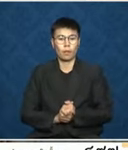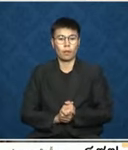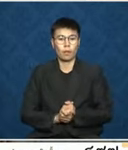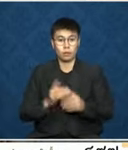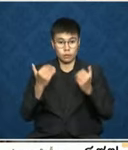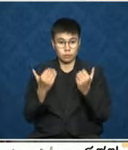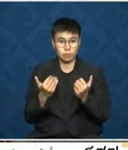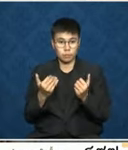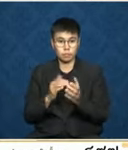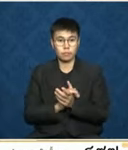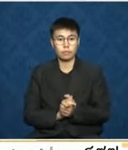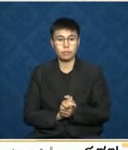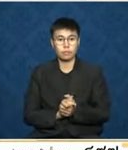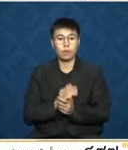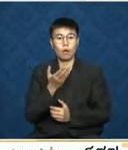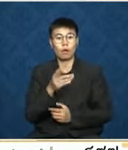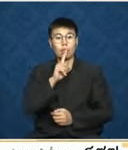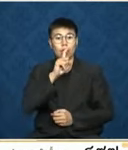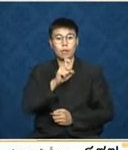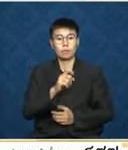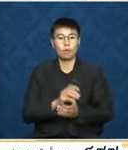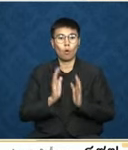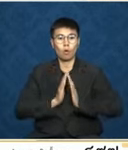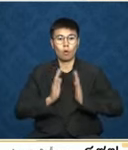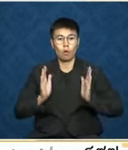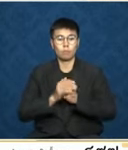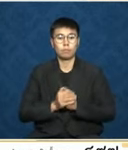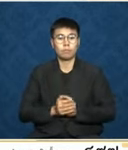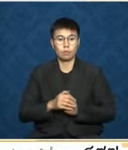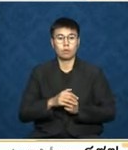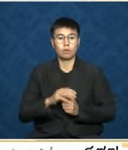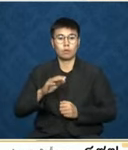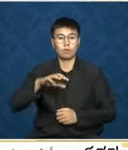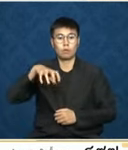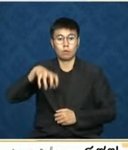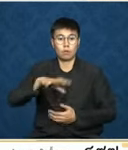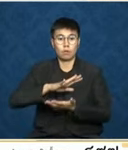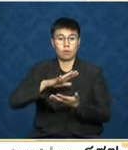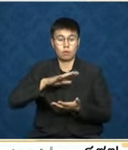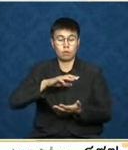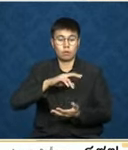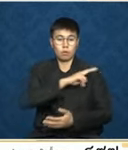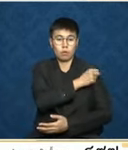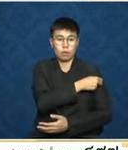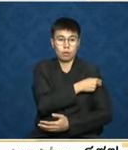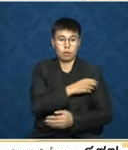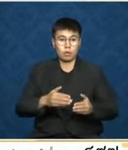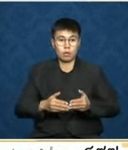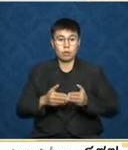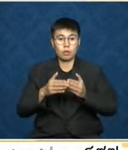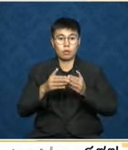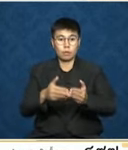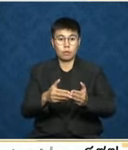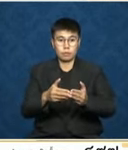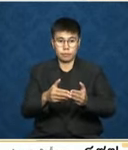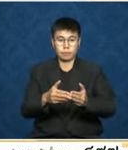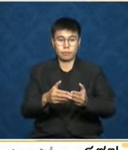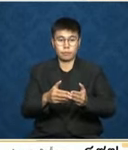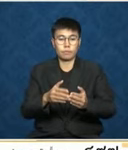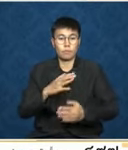นี้เรื่องแรกที่ผมขอหาือนะครับต้องขอขอบคุณทางโรงพยาบาลอ่าศิริราชปิยมหาราชการุณนะ